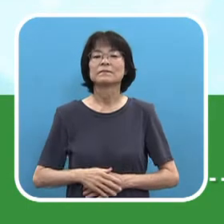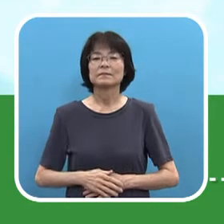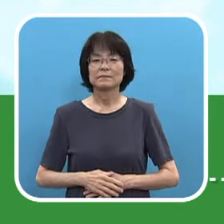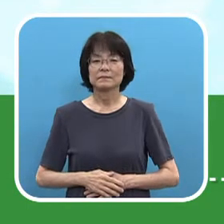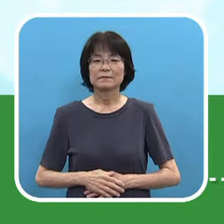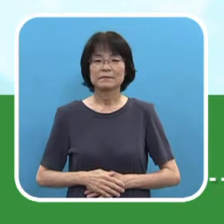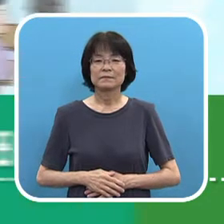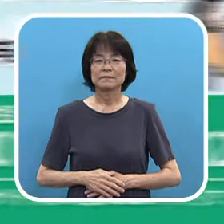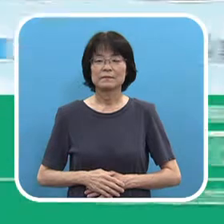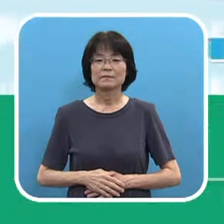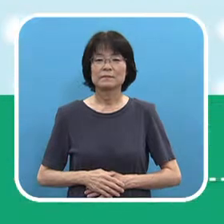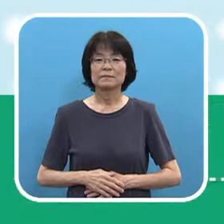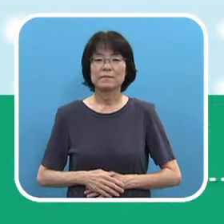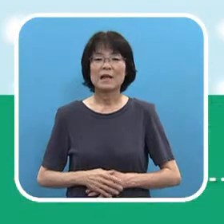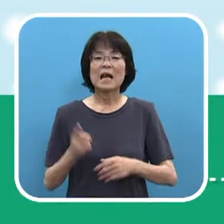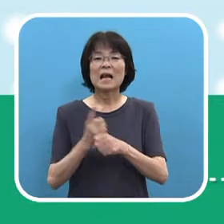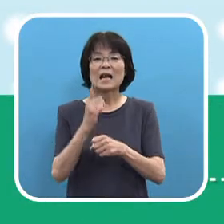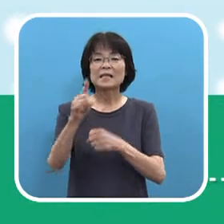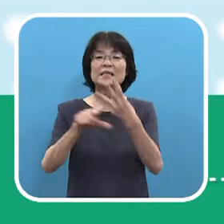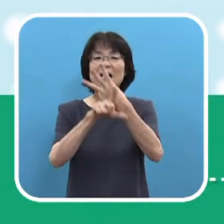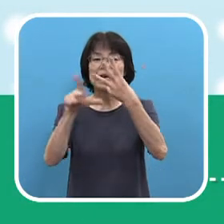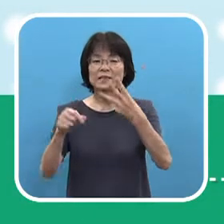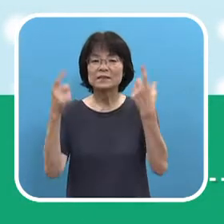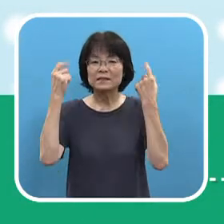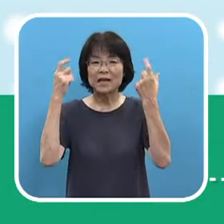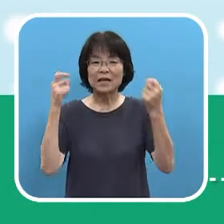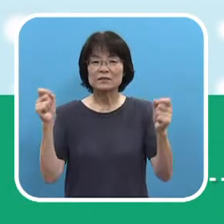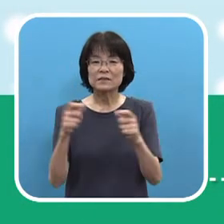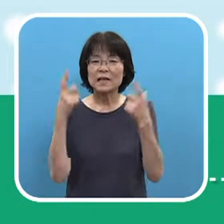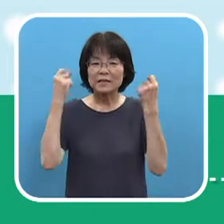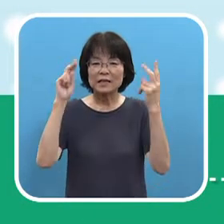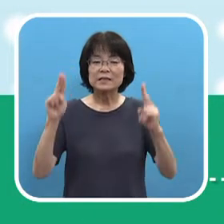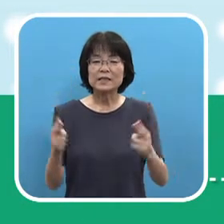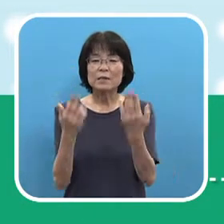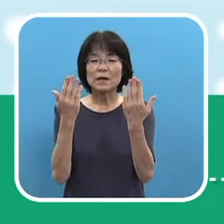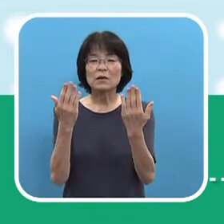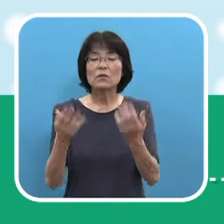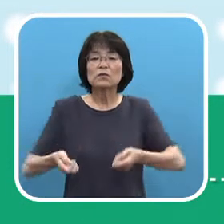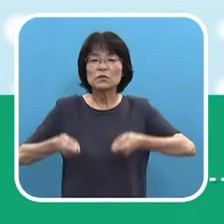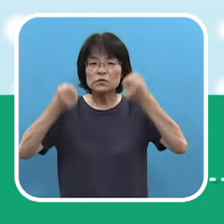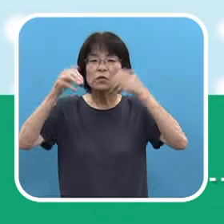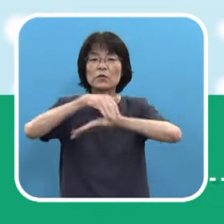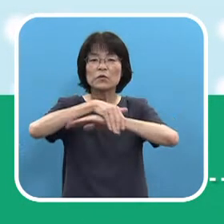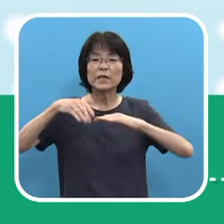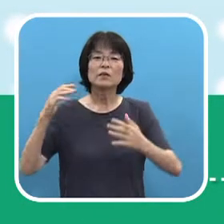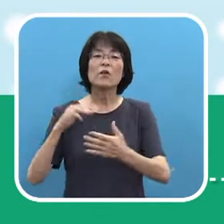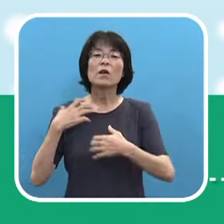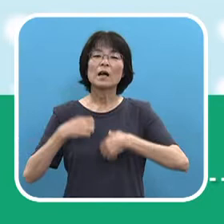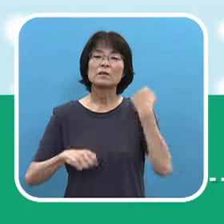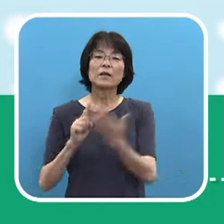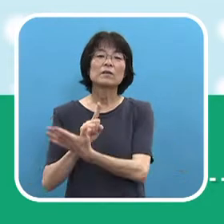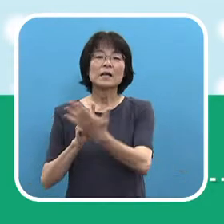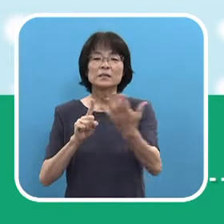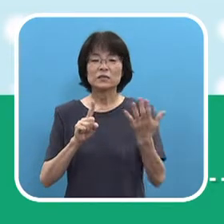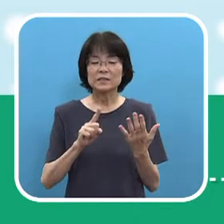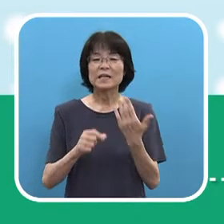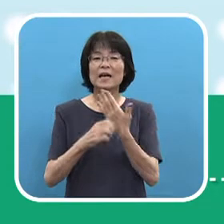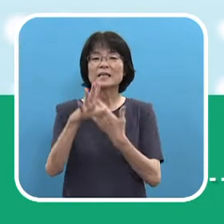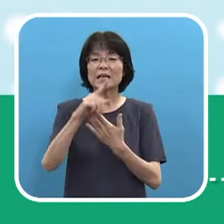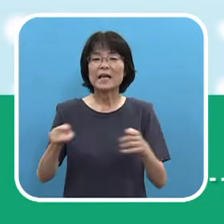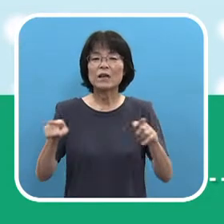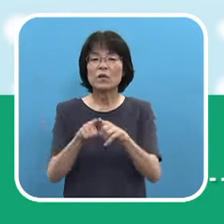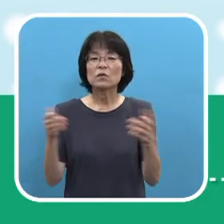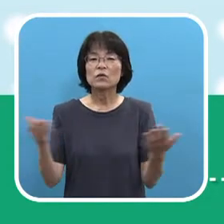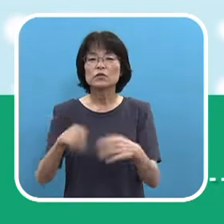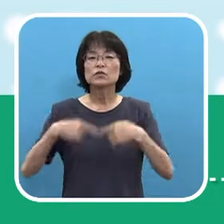。来年3月に大学や短大、専修学校などを卒業予定の学生を対象に秋田